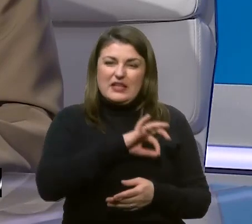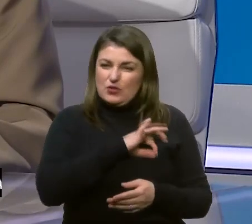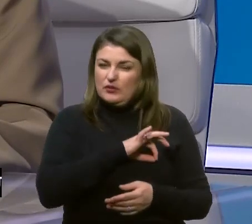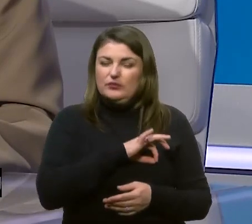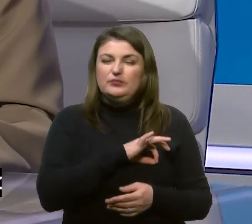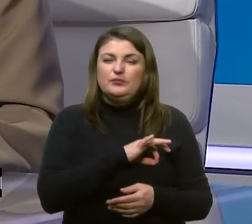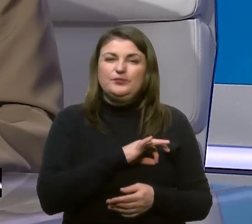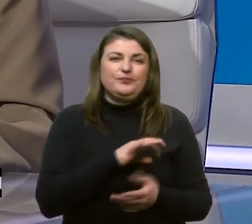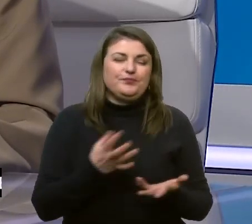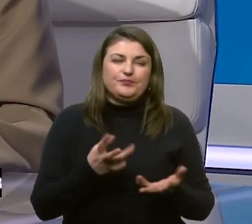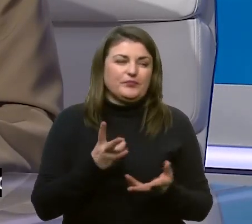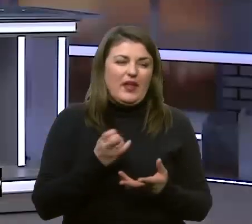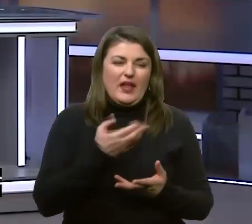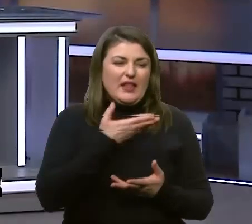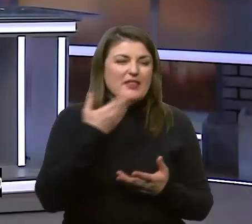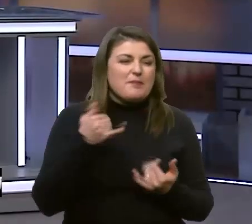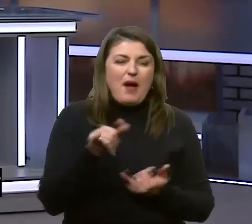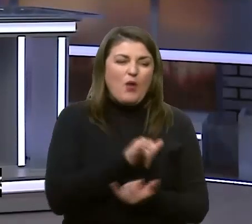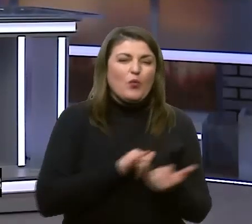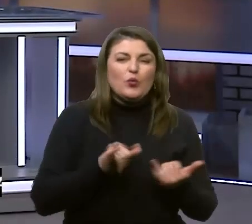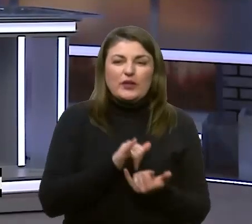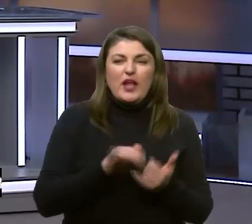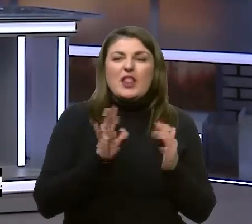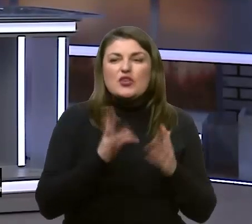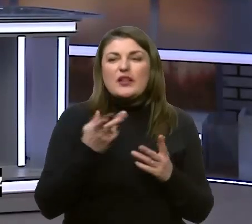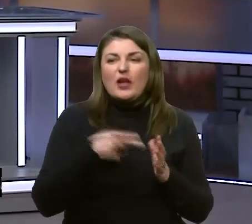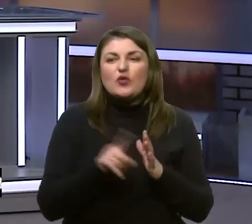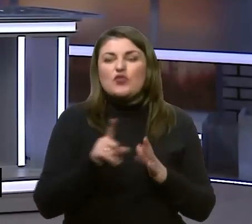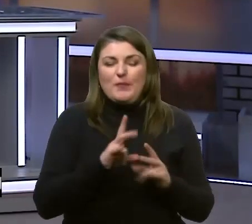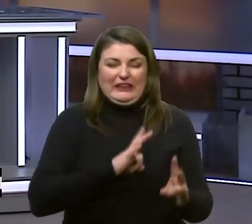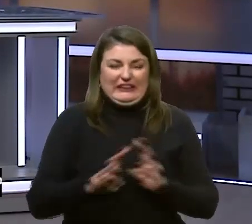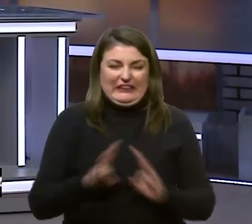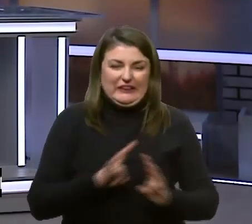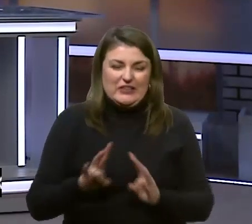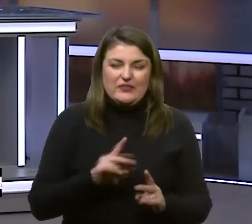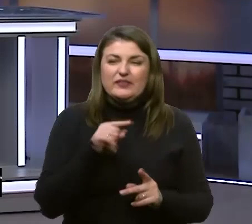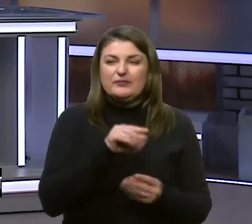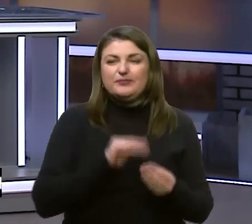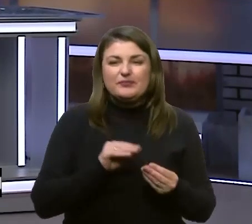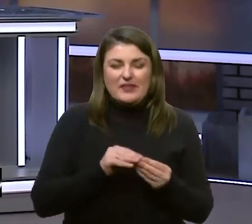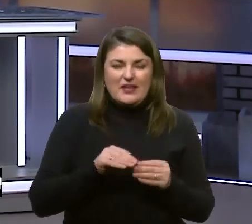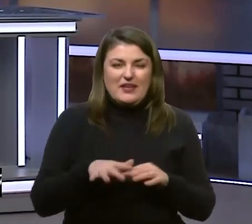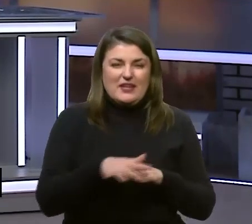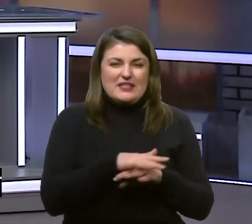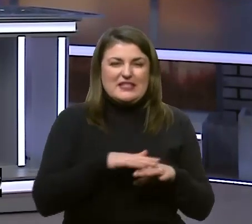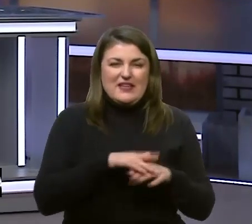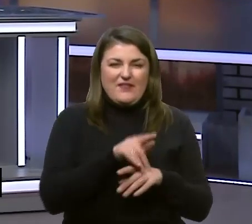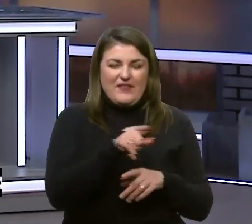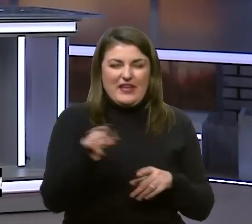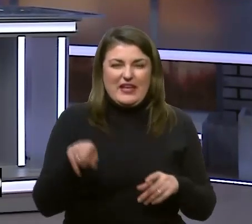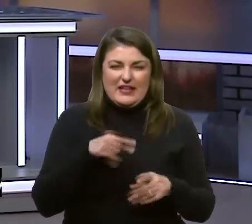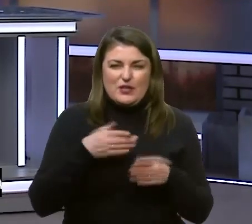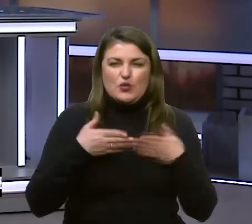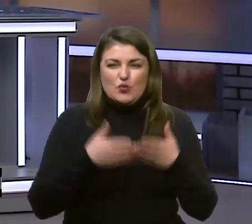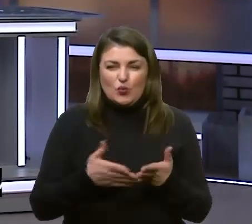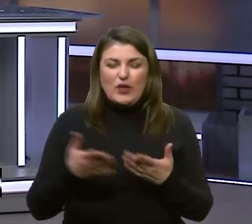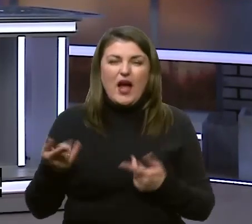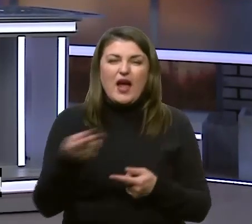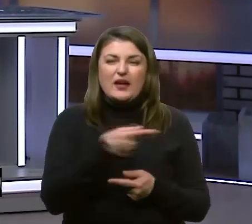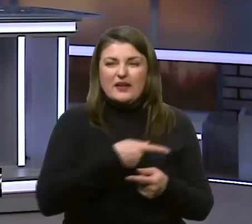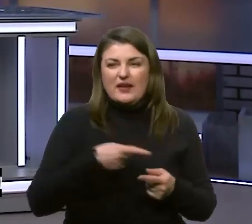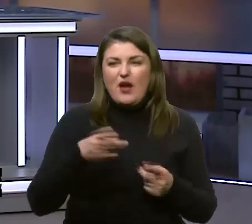застосовувати немає куди, лише для того, щоб тероризувати ті ж цивільні суда, які ходять якраз